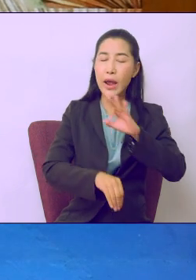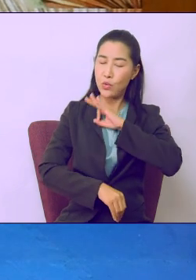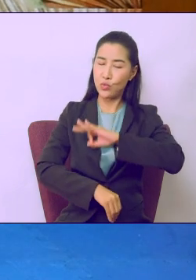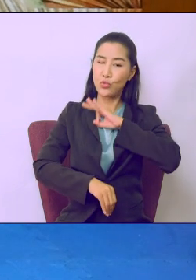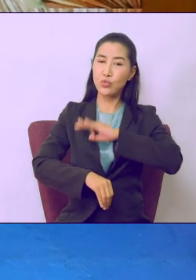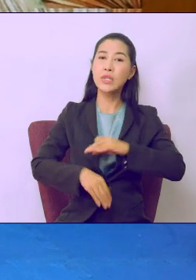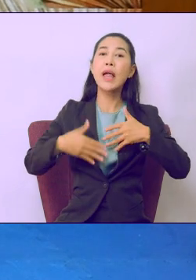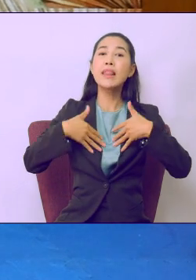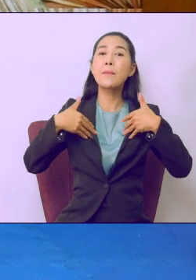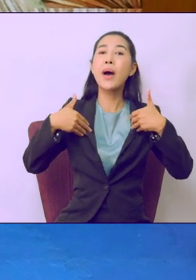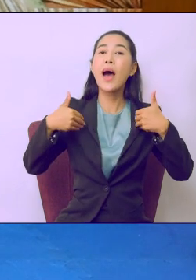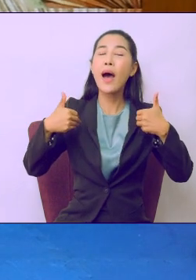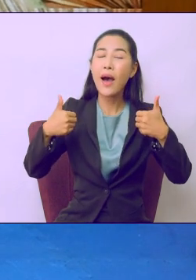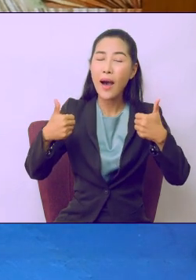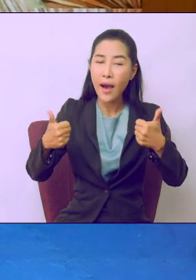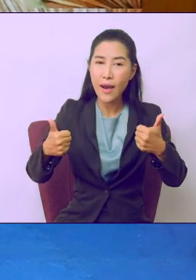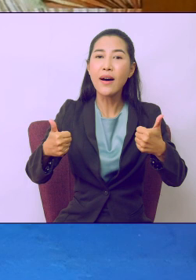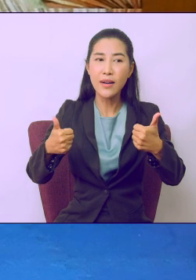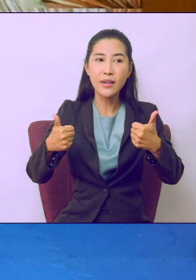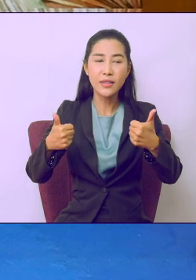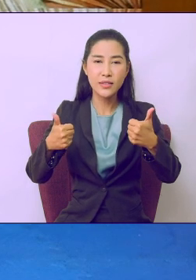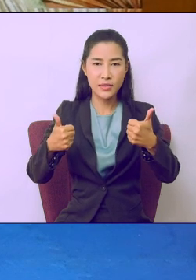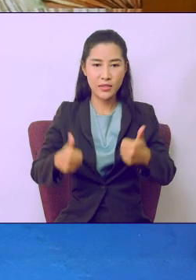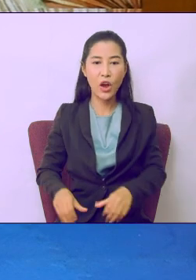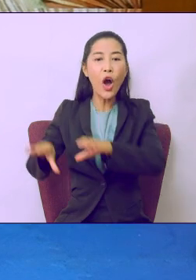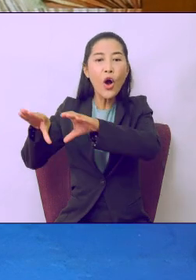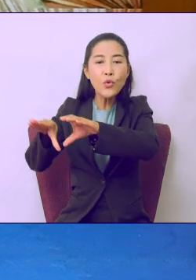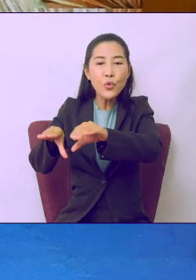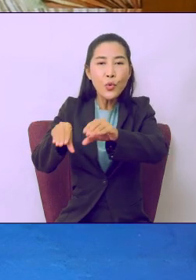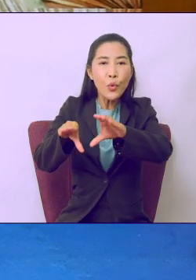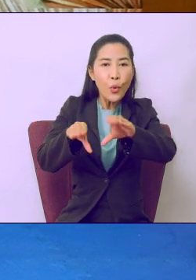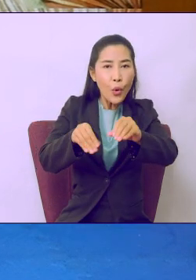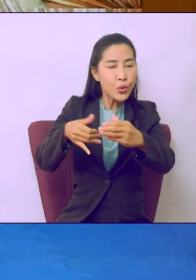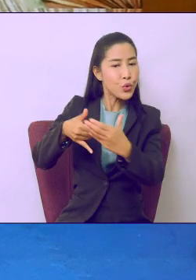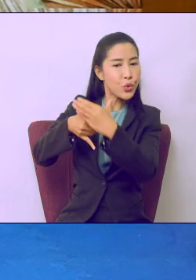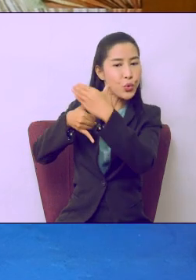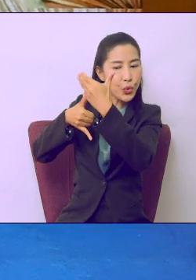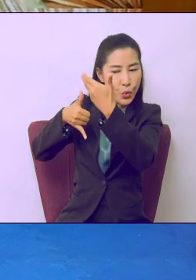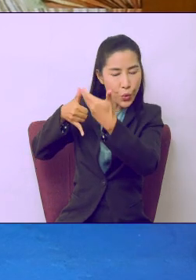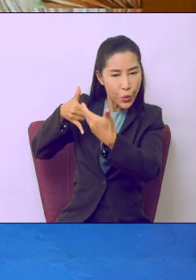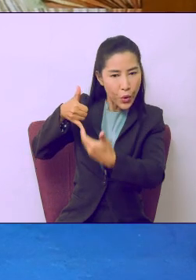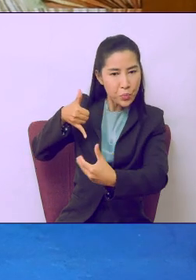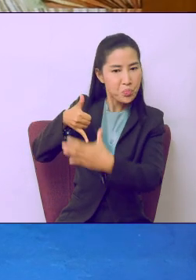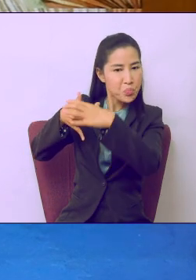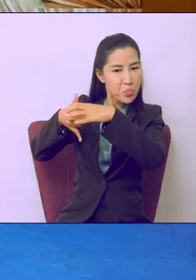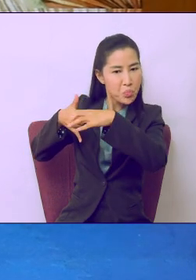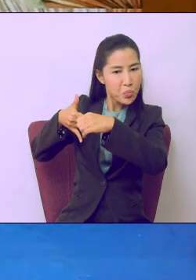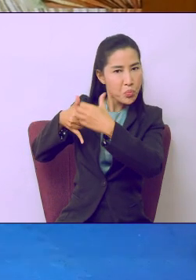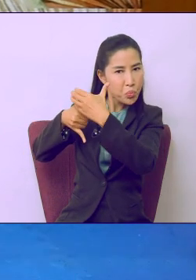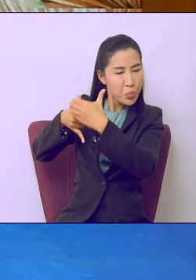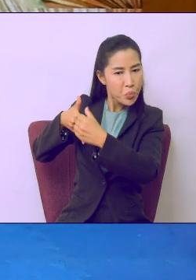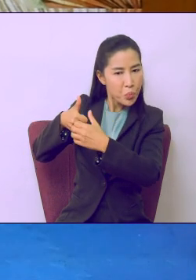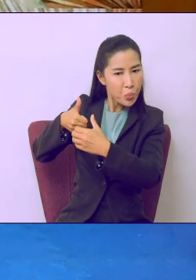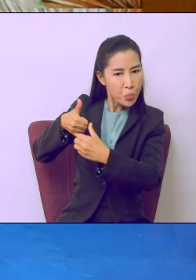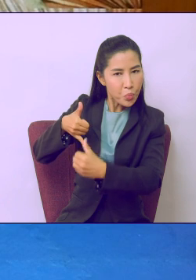สบายนะครับส่งความรักให้นะครับส่งความรักให้ผมขอทั่วตัวขอแค่ 5นาทีนะครับเดี๋ยวให้คุณคุณแม่ทำดีกว่านะครับเพราะว่า